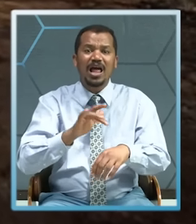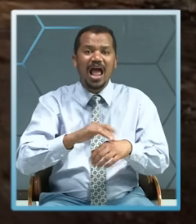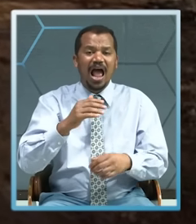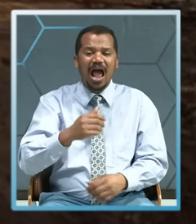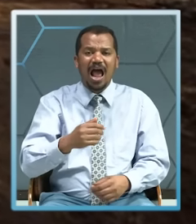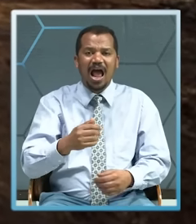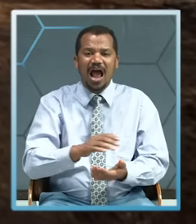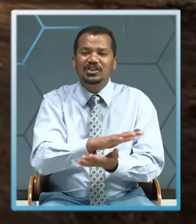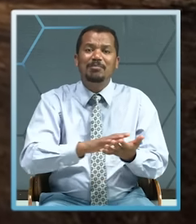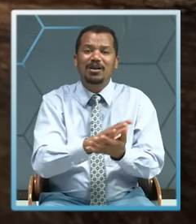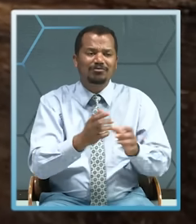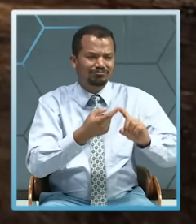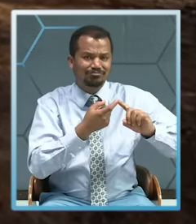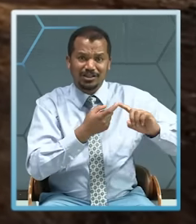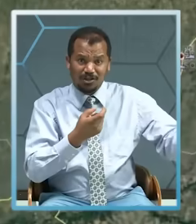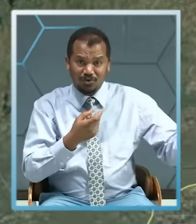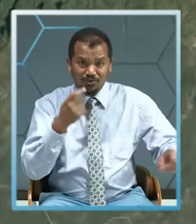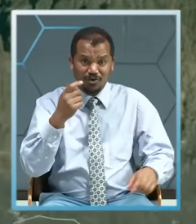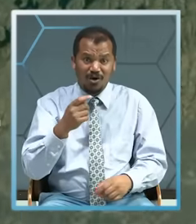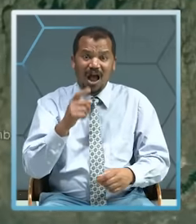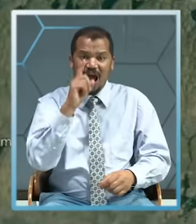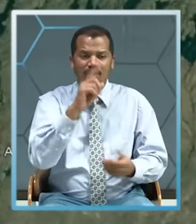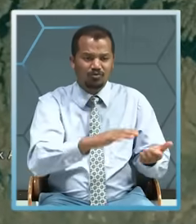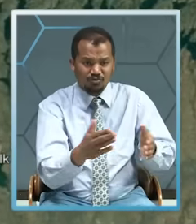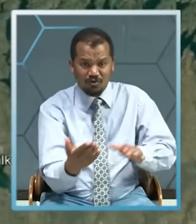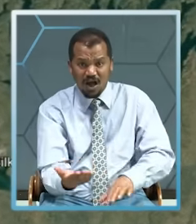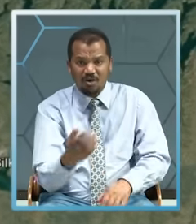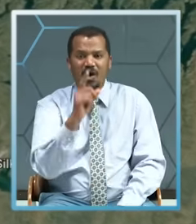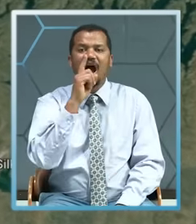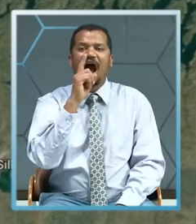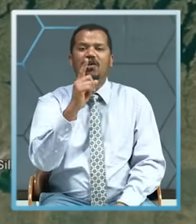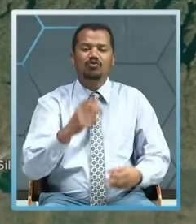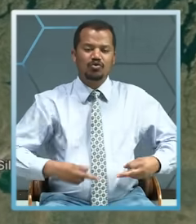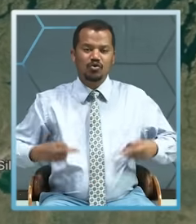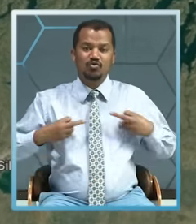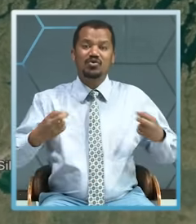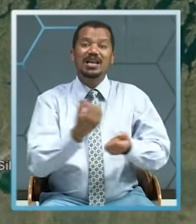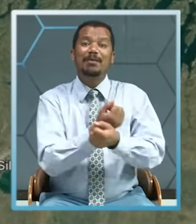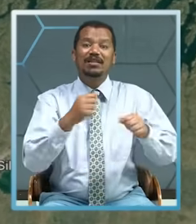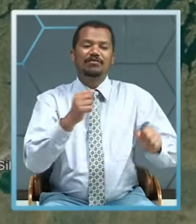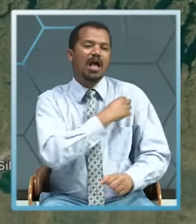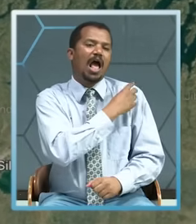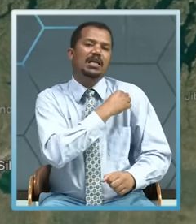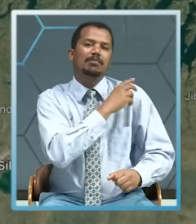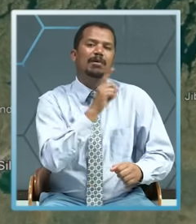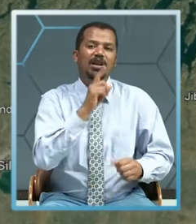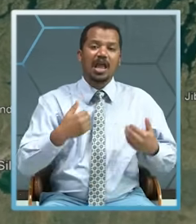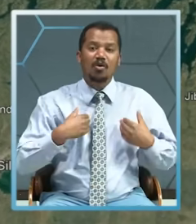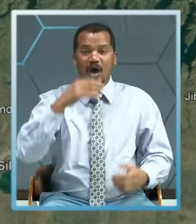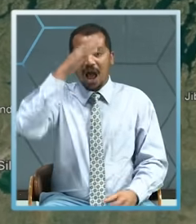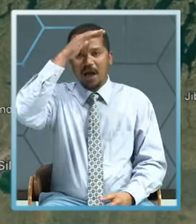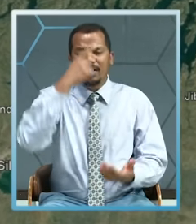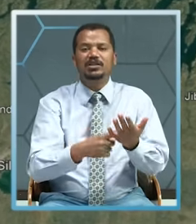ላይ አሸባሪው የኦነግ ሸኔ ጥይት ተኮሰ። አንዱ ሞተብኝ፣ አንዱን ህይወቱን ለማትረፍ ሐኪም ቤት ነኝ